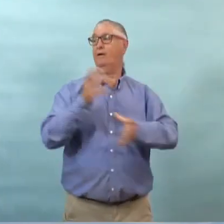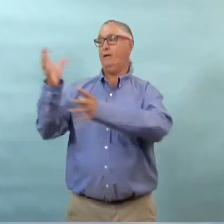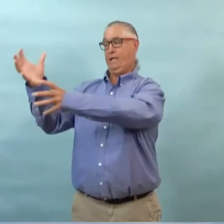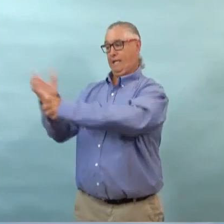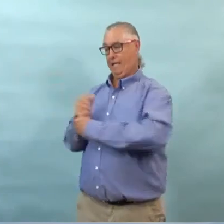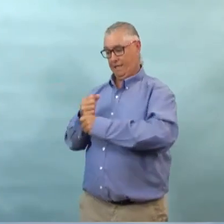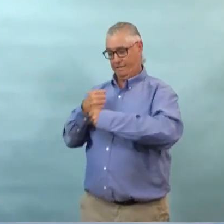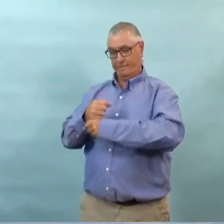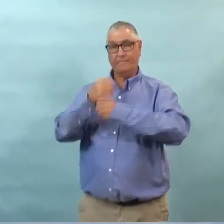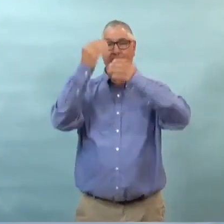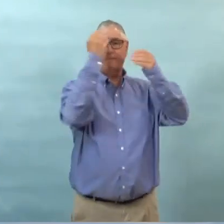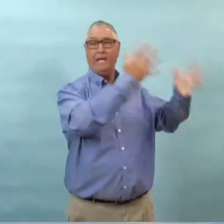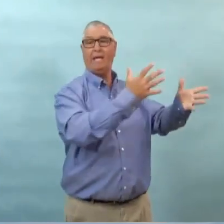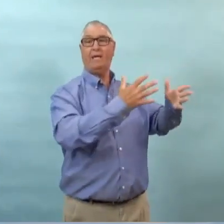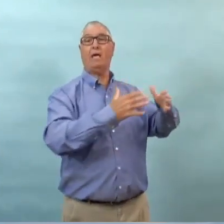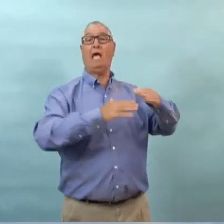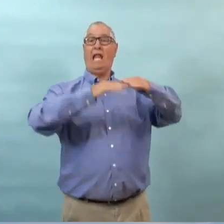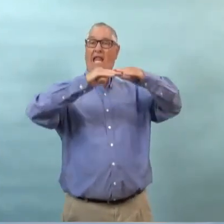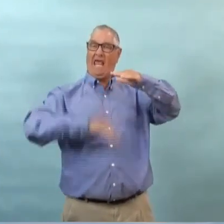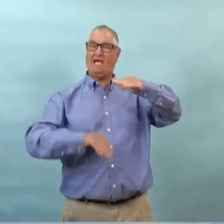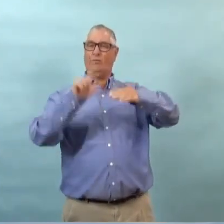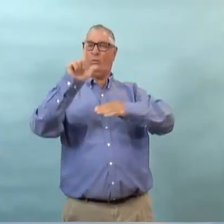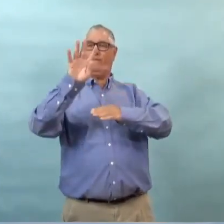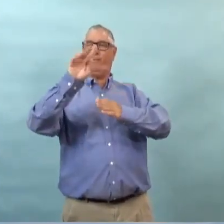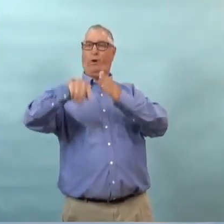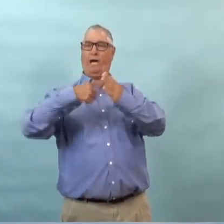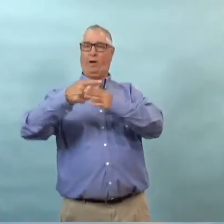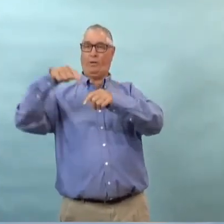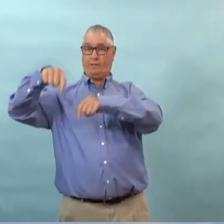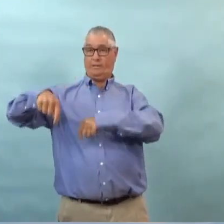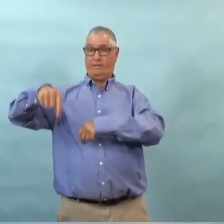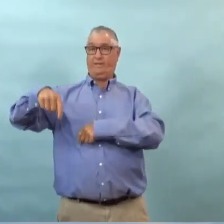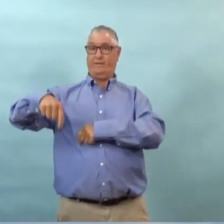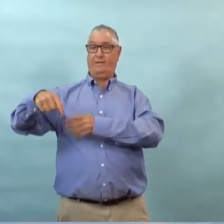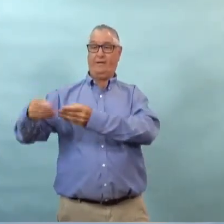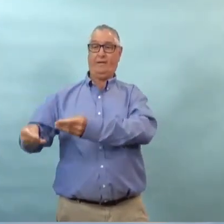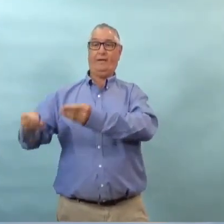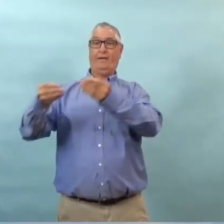à sortir les résultats je veux dire dès qu'ils ont les résultats ils nous les donnent en moins de 24 heures